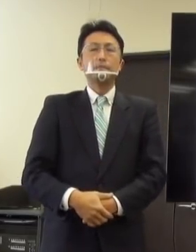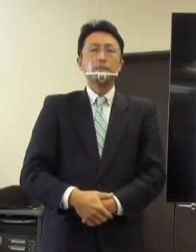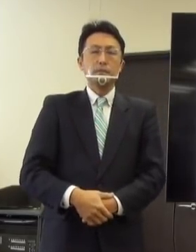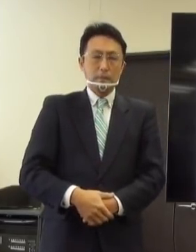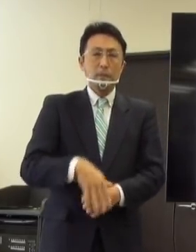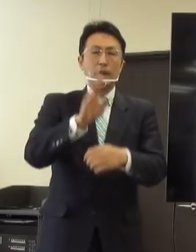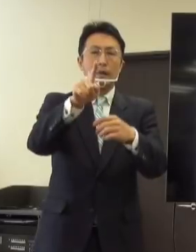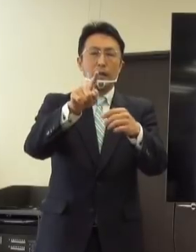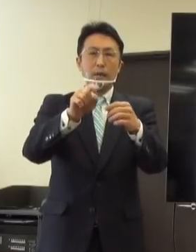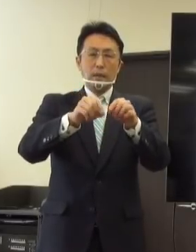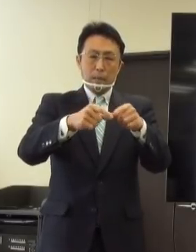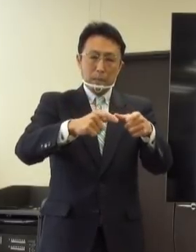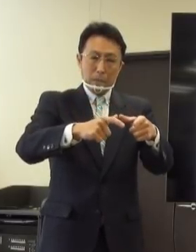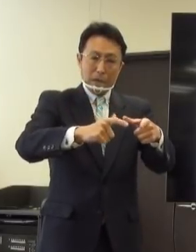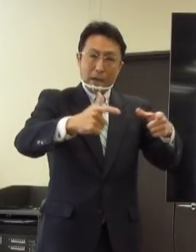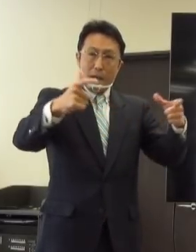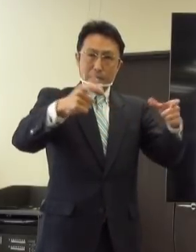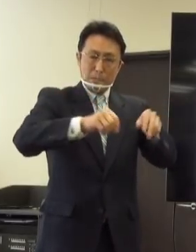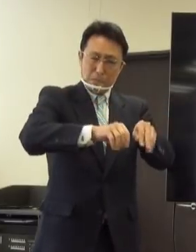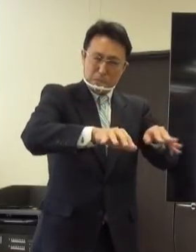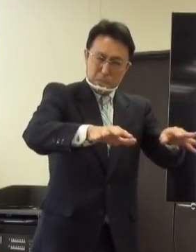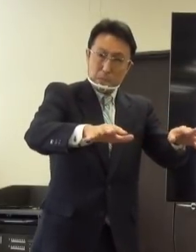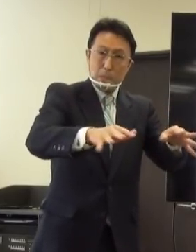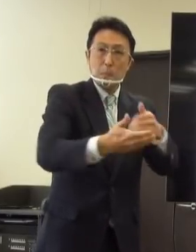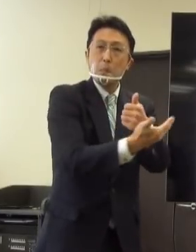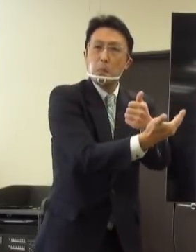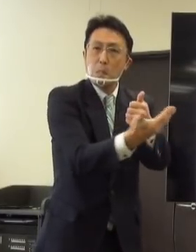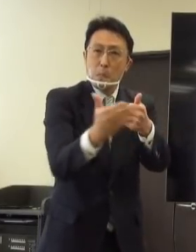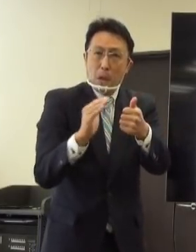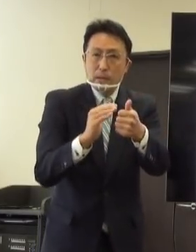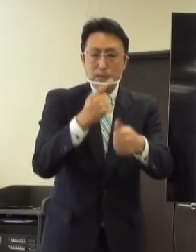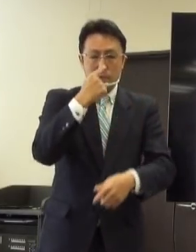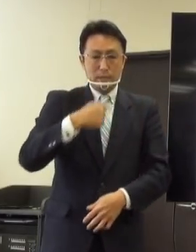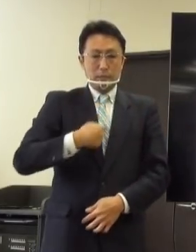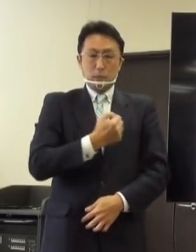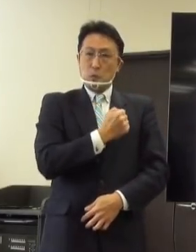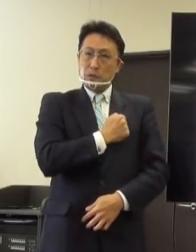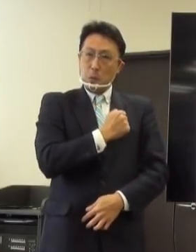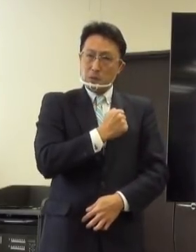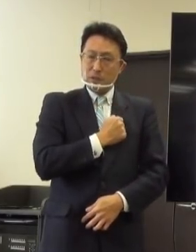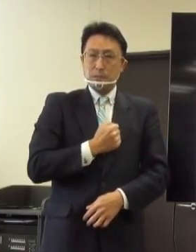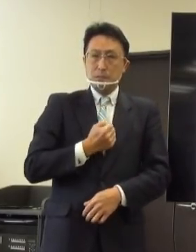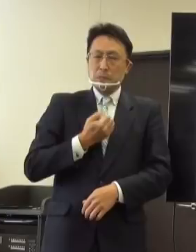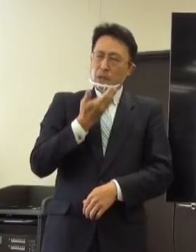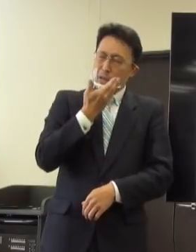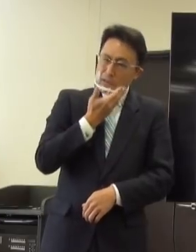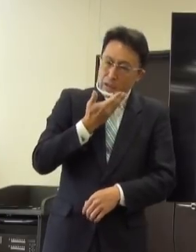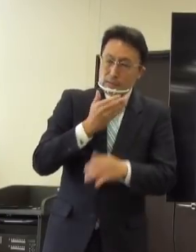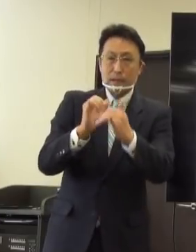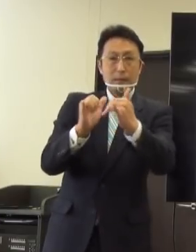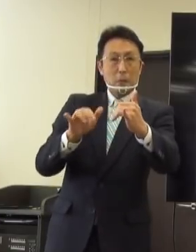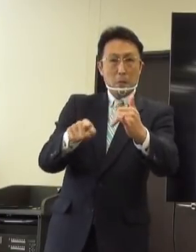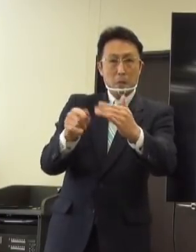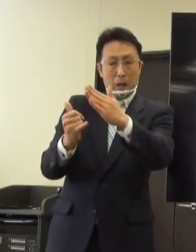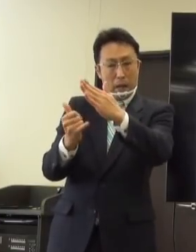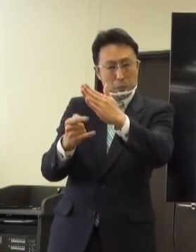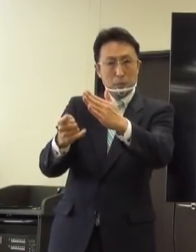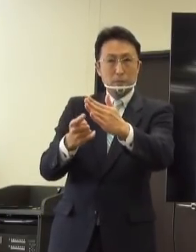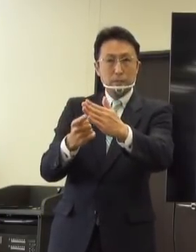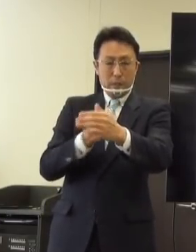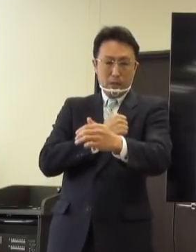感染を抑え医療を守り、自分の命、大切な人の命を守らなければなりません。この